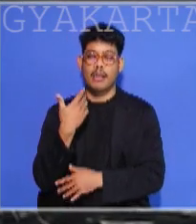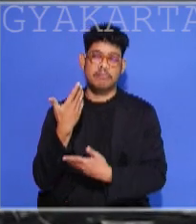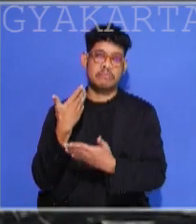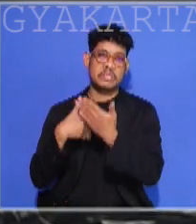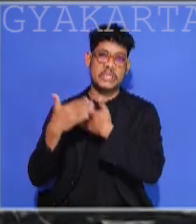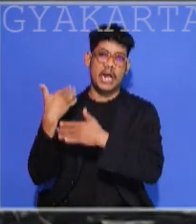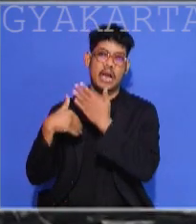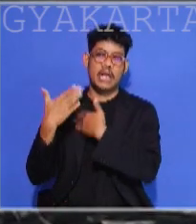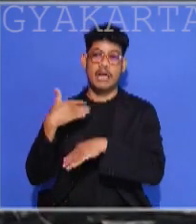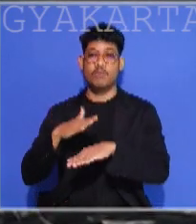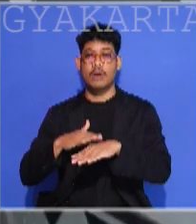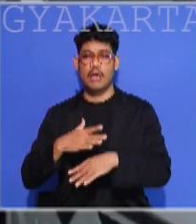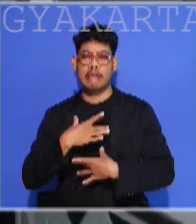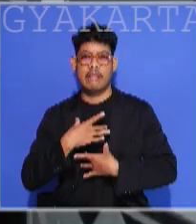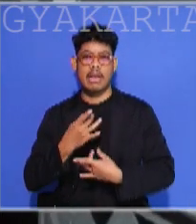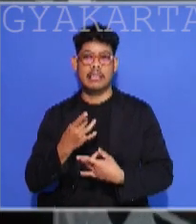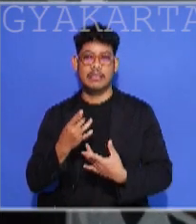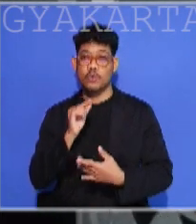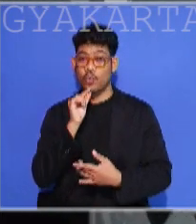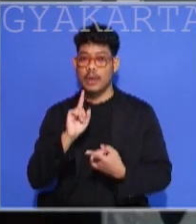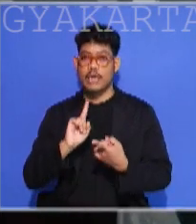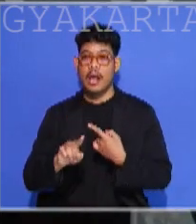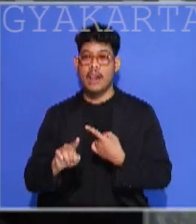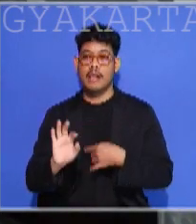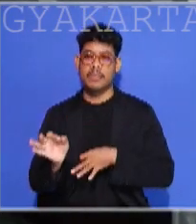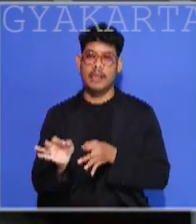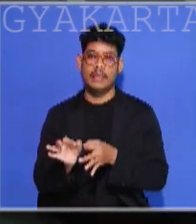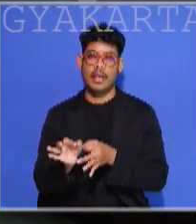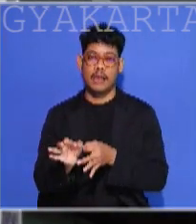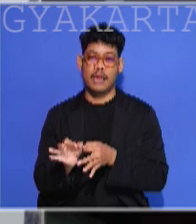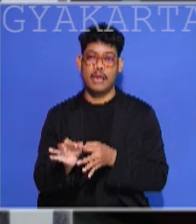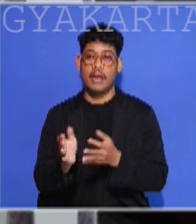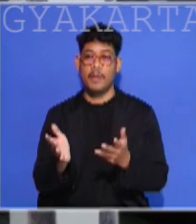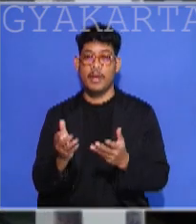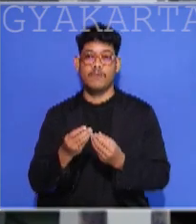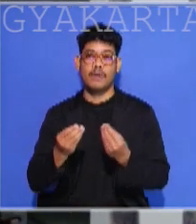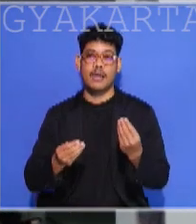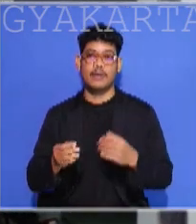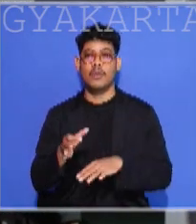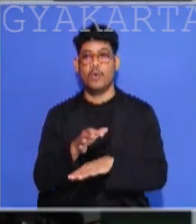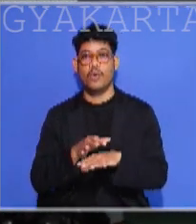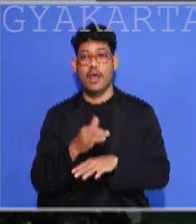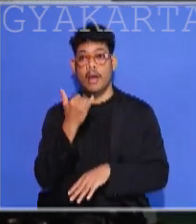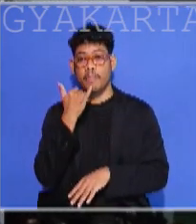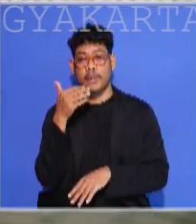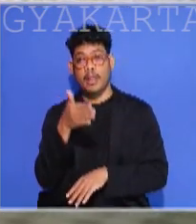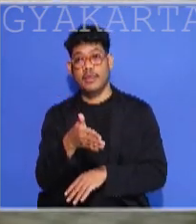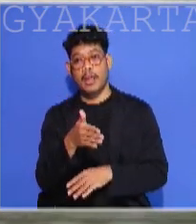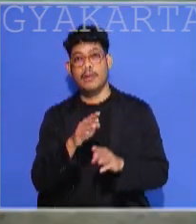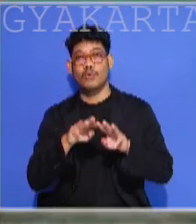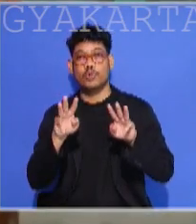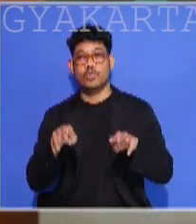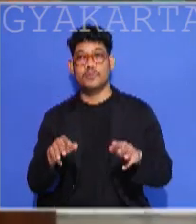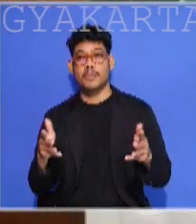yang menarik untuk mengenal lebih dekat sejarah dan warisan budaya Kota Gede wisatawan bisa mengunjungi intro living